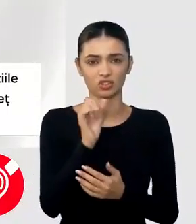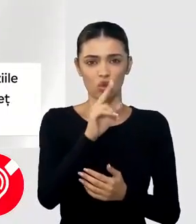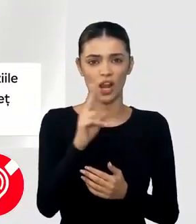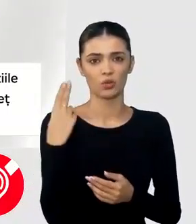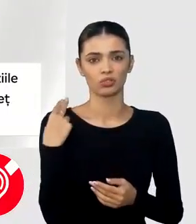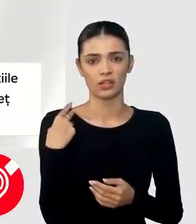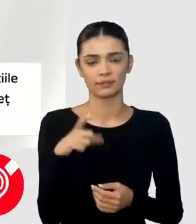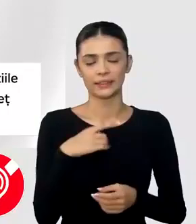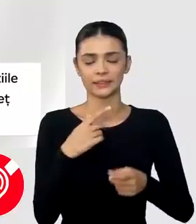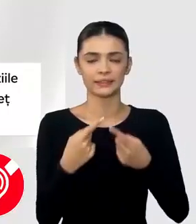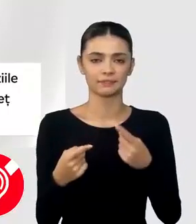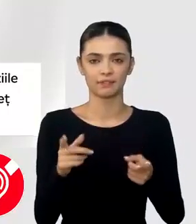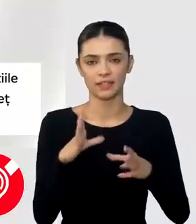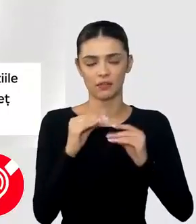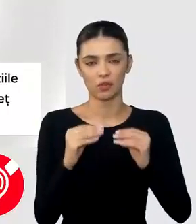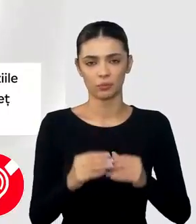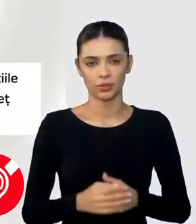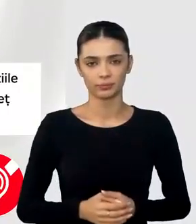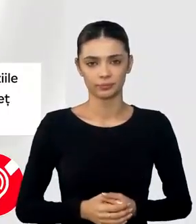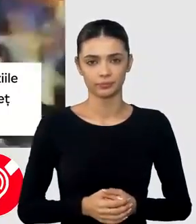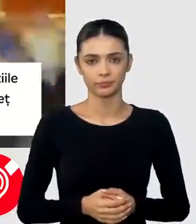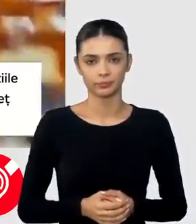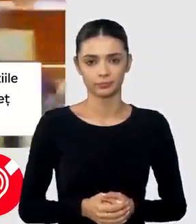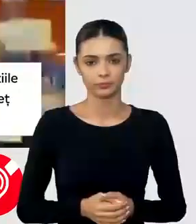zi fără Ciolacu șef, sunt doar câteva exemple.